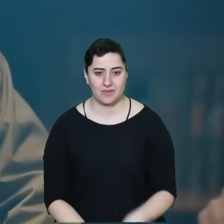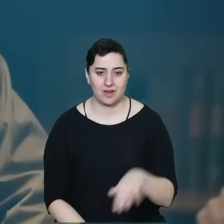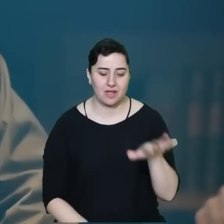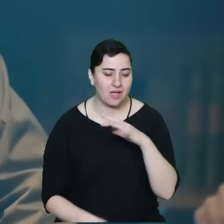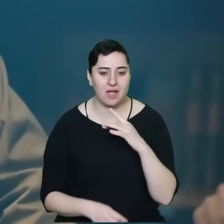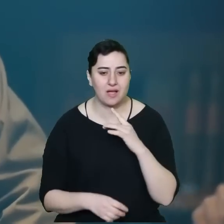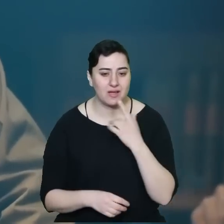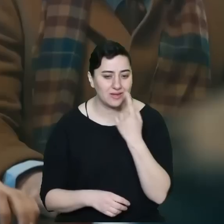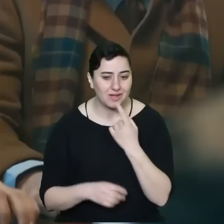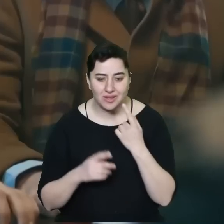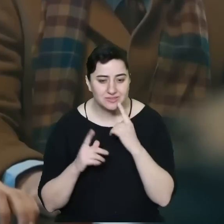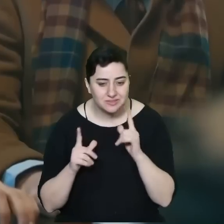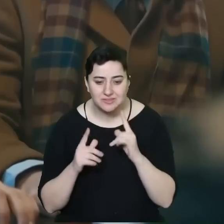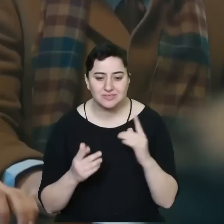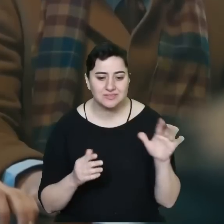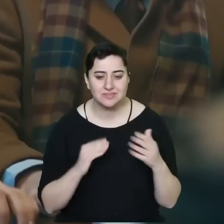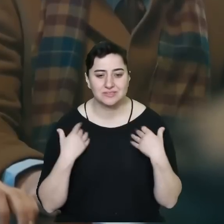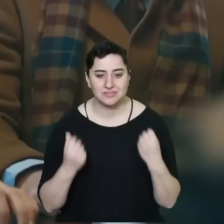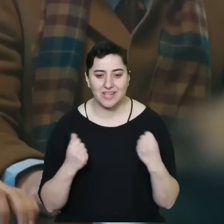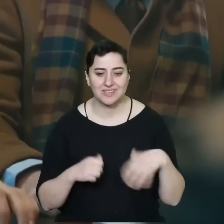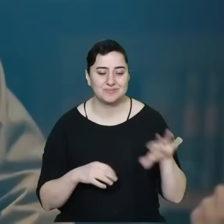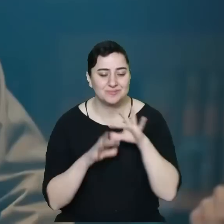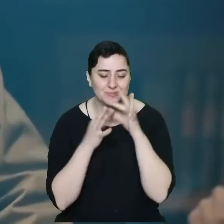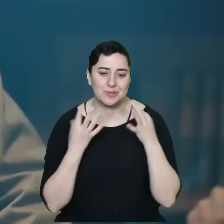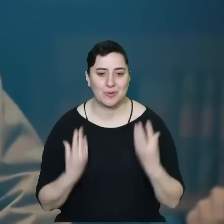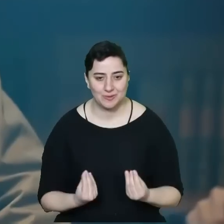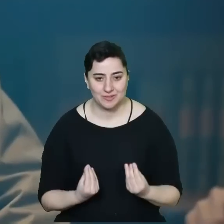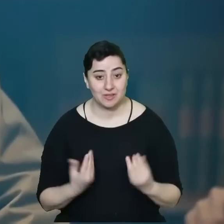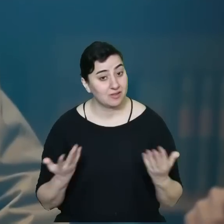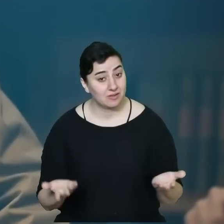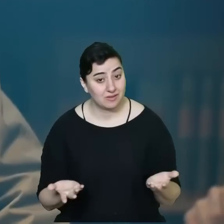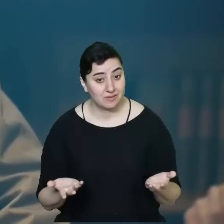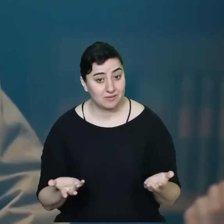Ağzınıza sağlık baylar. İçimiz nurlandı.